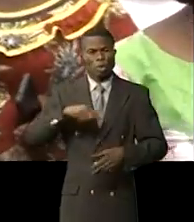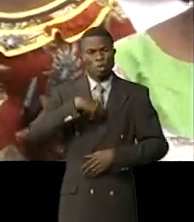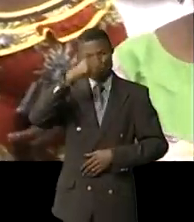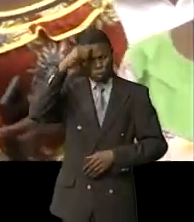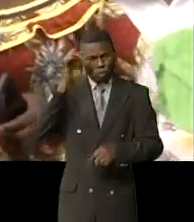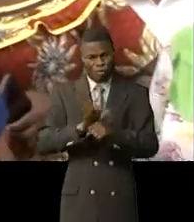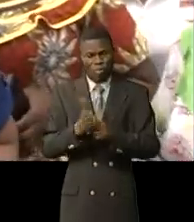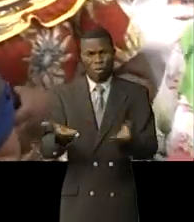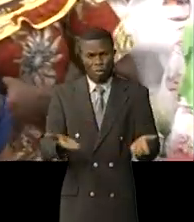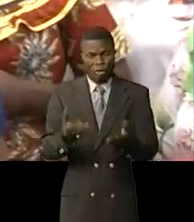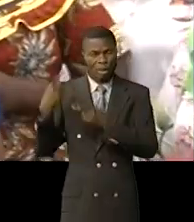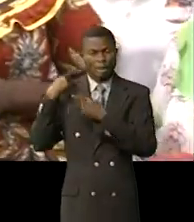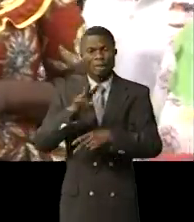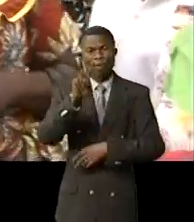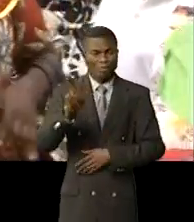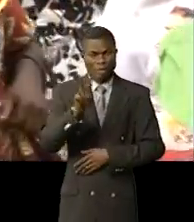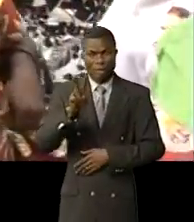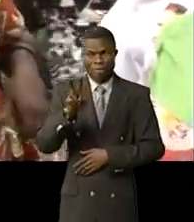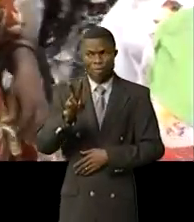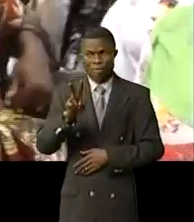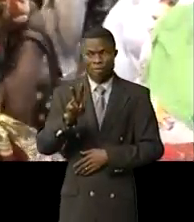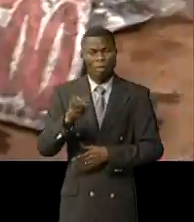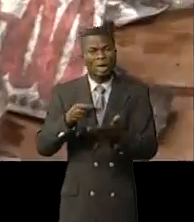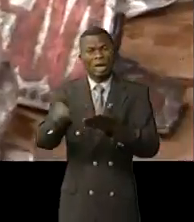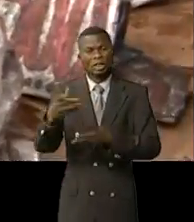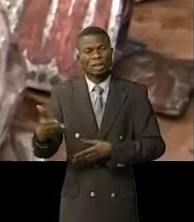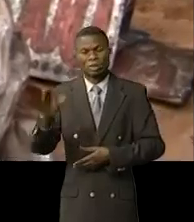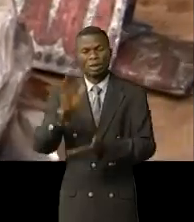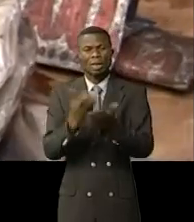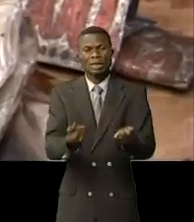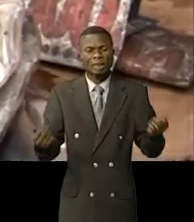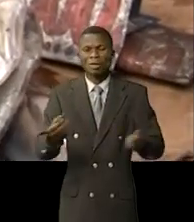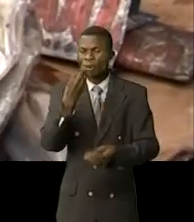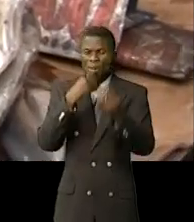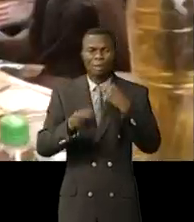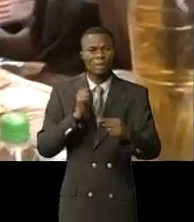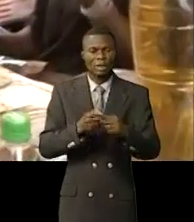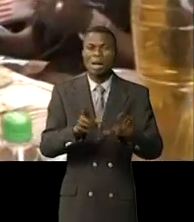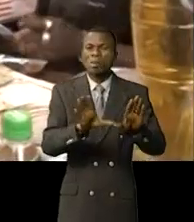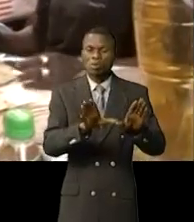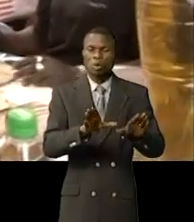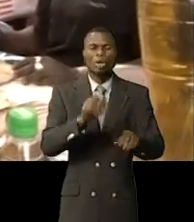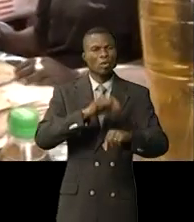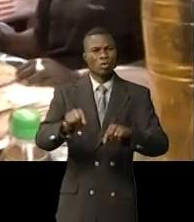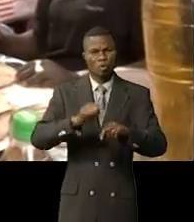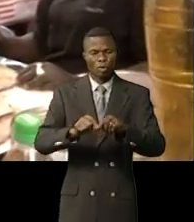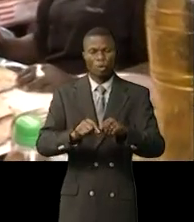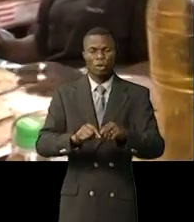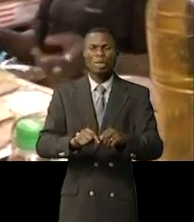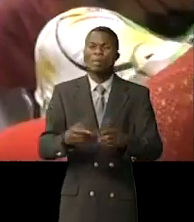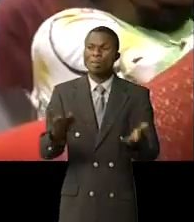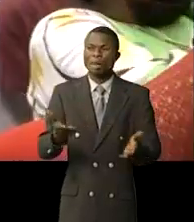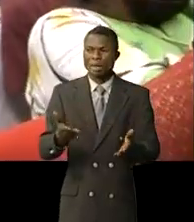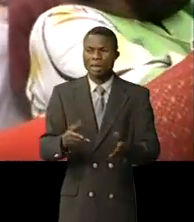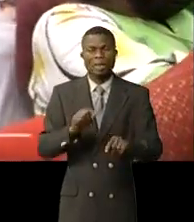tozana pasi. Depuis vendredi, tozali bachate. Manana biso loko balia kezali mpio dina soso na kuisi. Cuisses